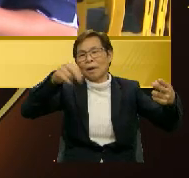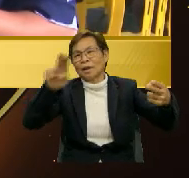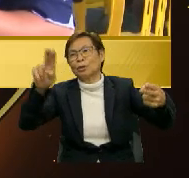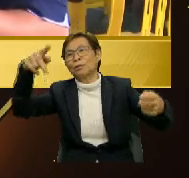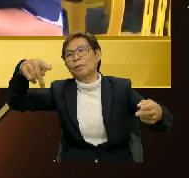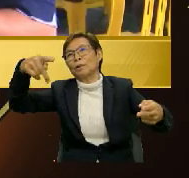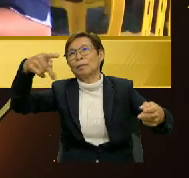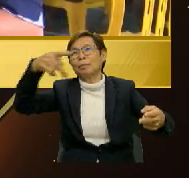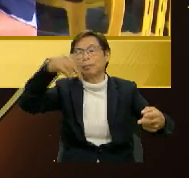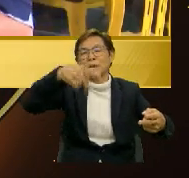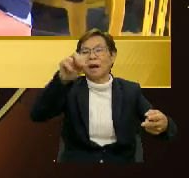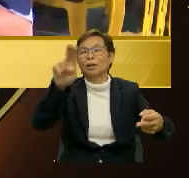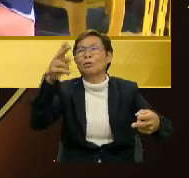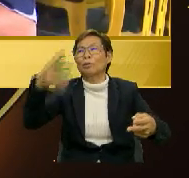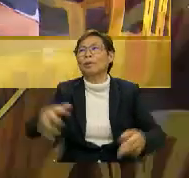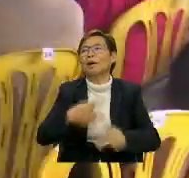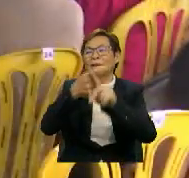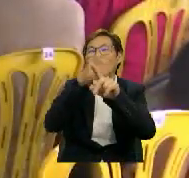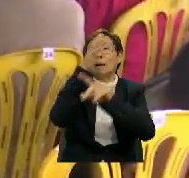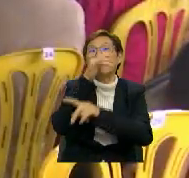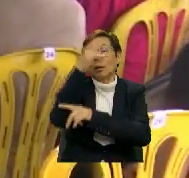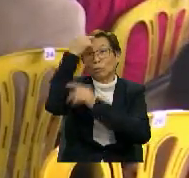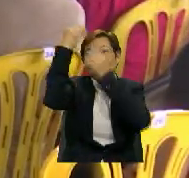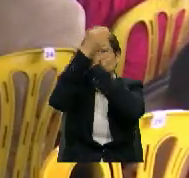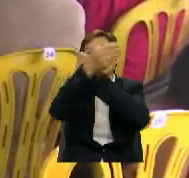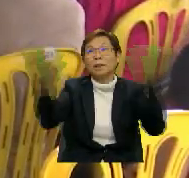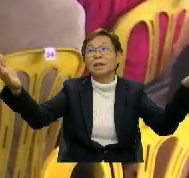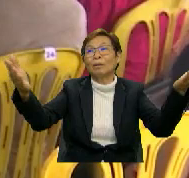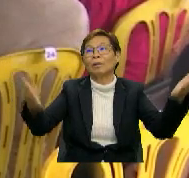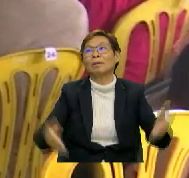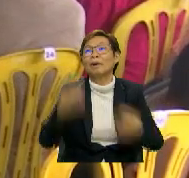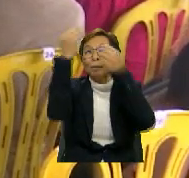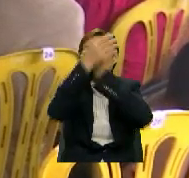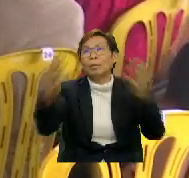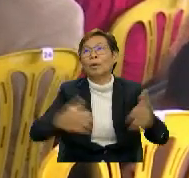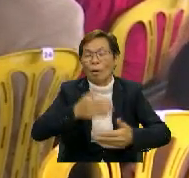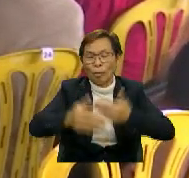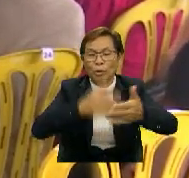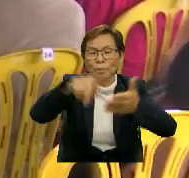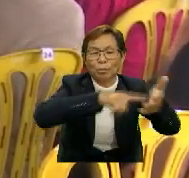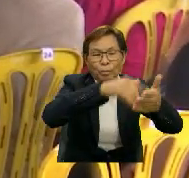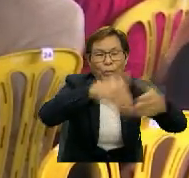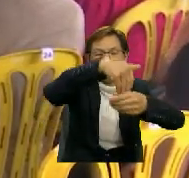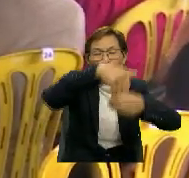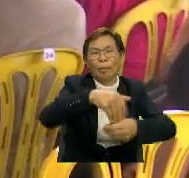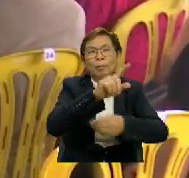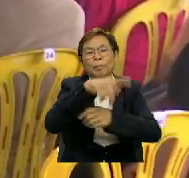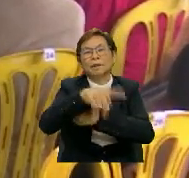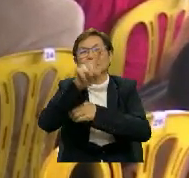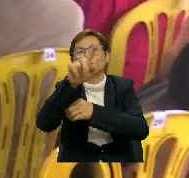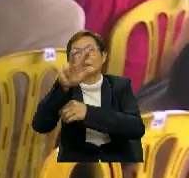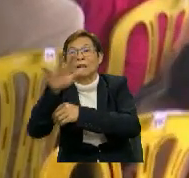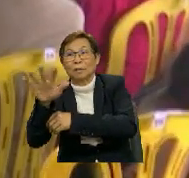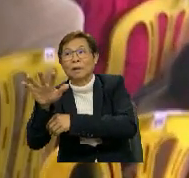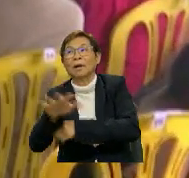15. Melaka bagi untuk saya kongsikan perkembangan semasa perjalanan proses pengundian di P135 Alor